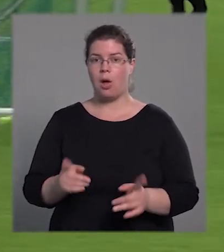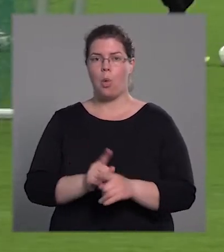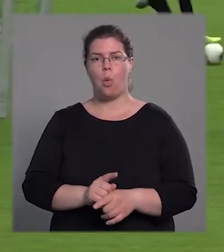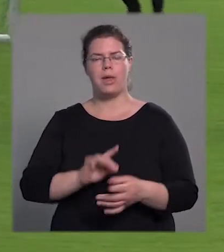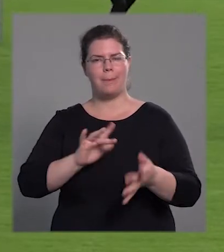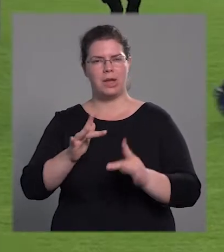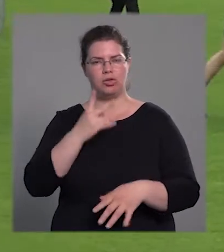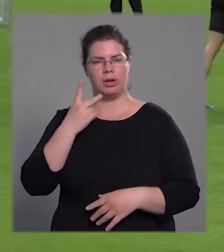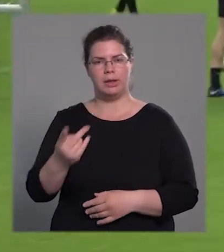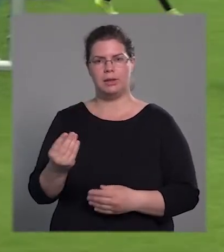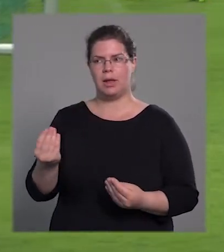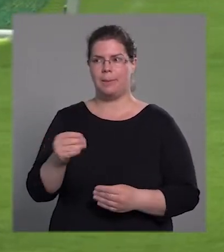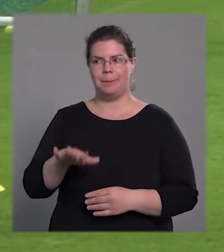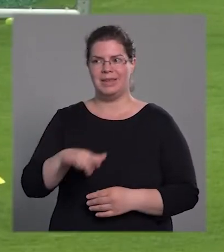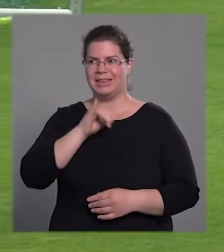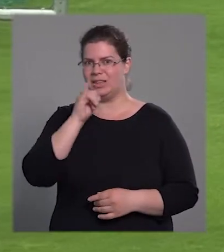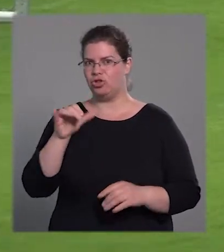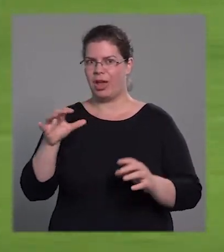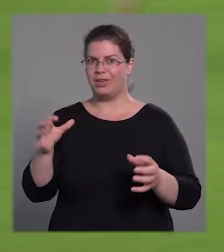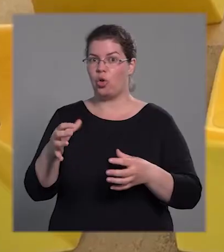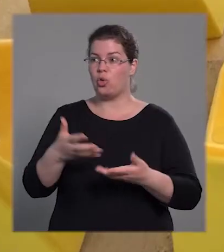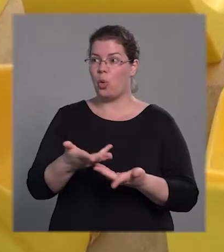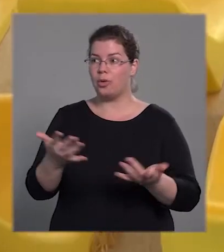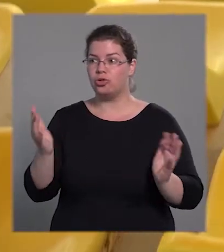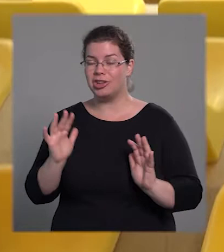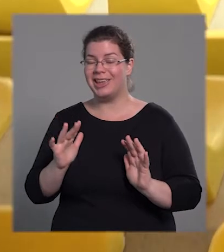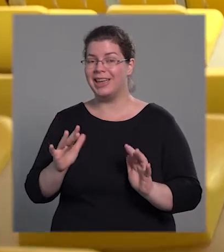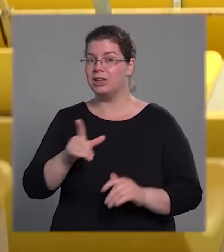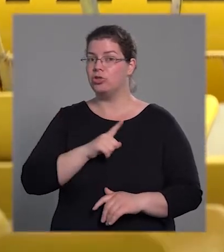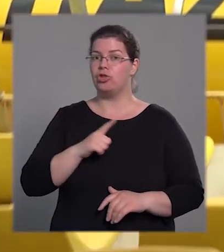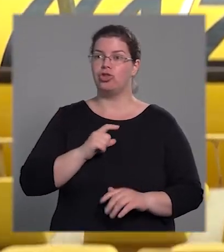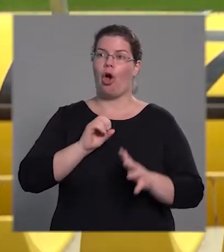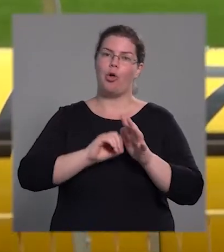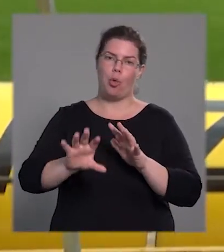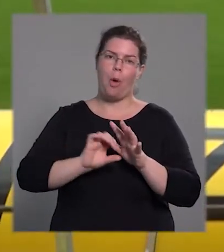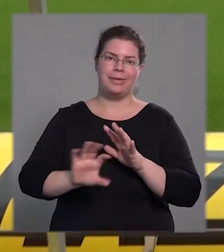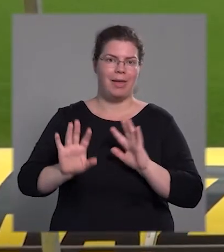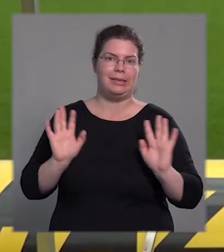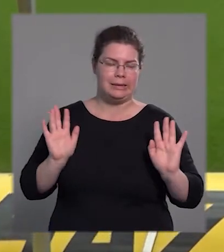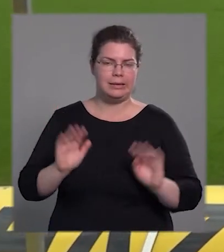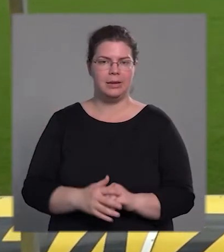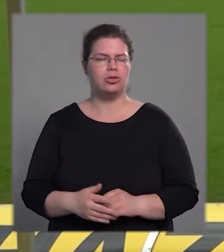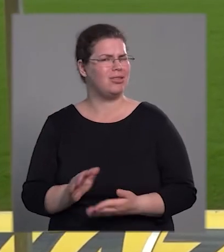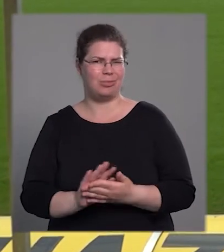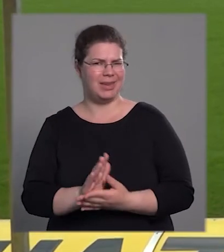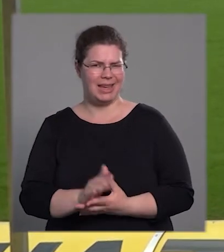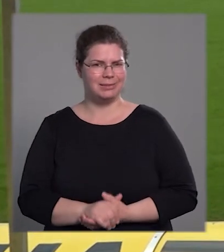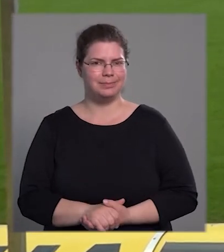nézni, amelyen nincs közönség, és amely úgymond csak közvetítés, az milyen?